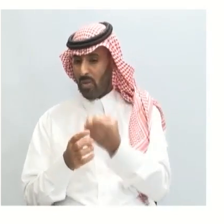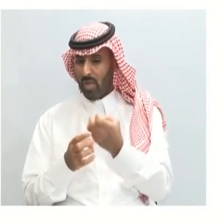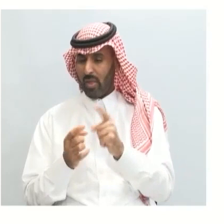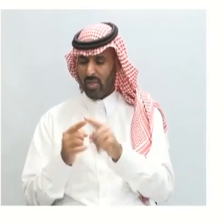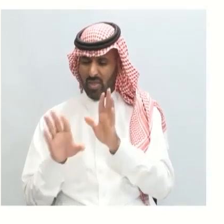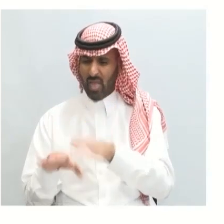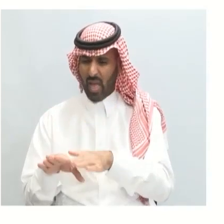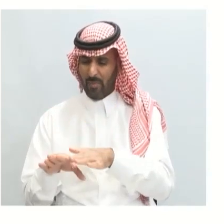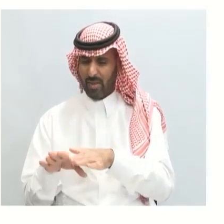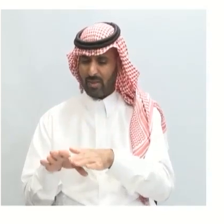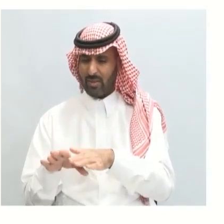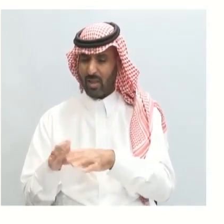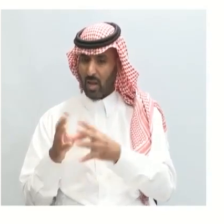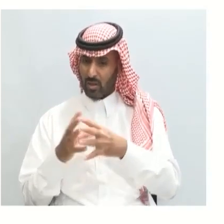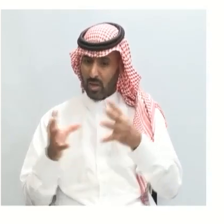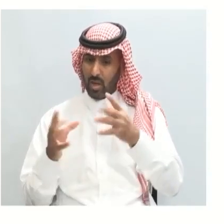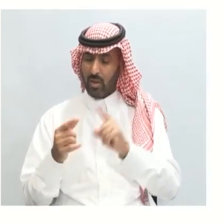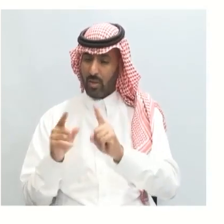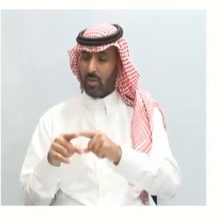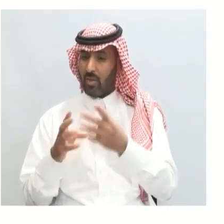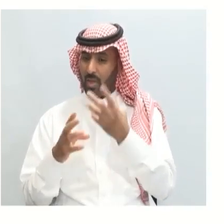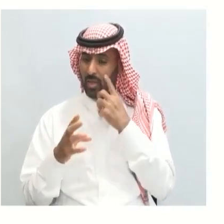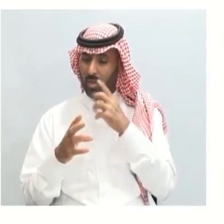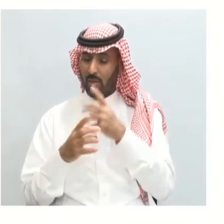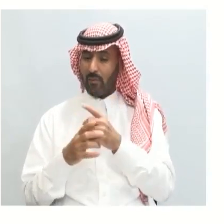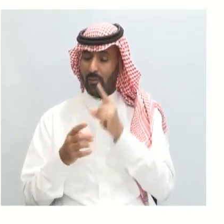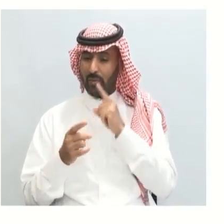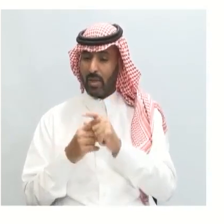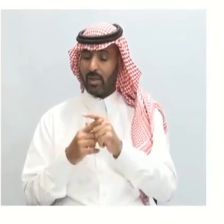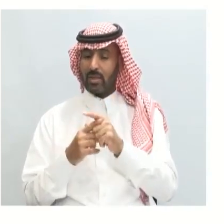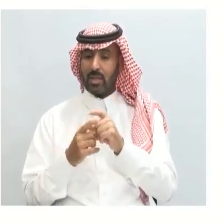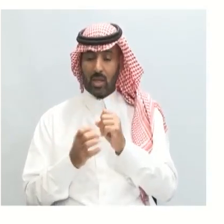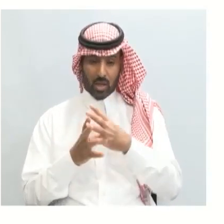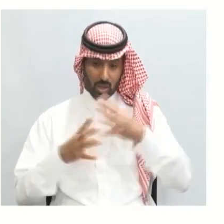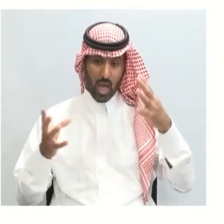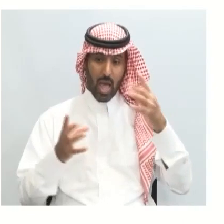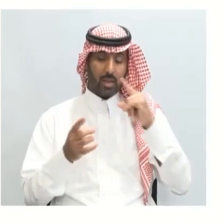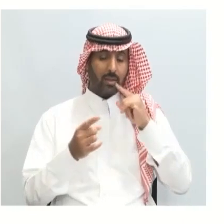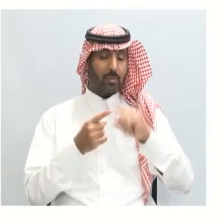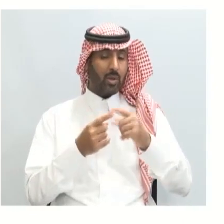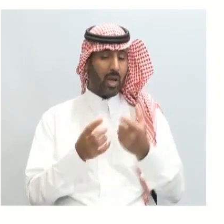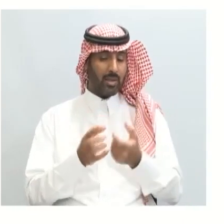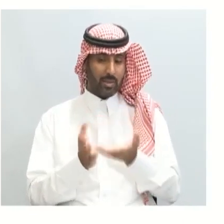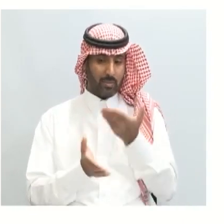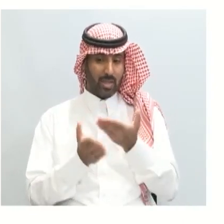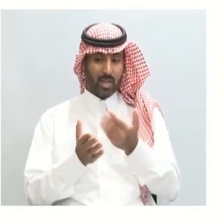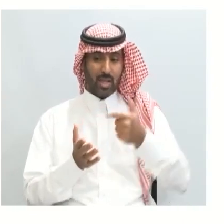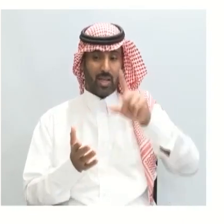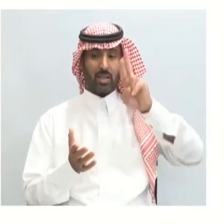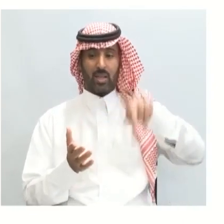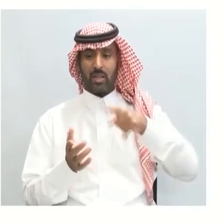ولاحظ اننا لم نتحدث عن الضغط هنا قلنا انه ثابت المتغيرات هو عباره عن الحجم يقاس باللتر ودرجه